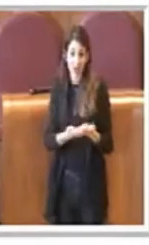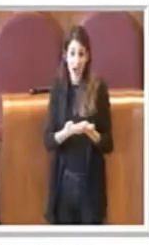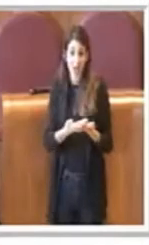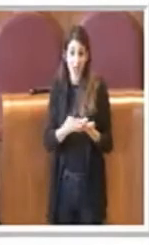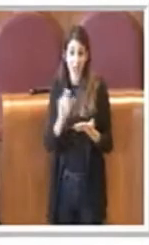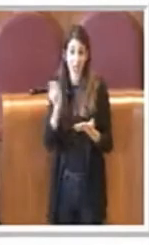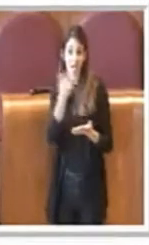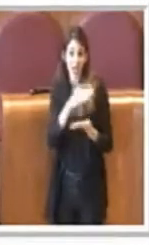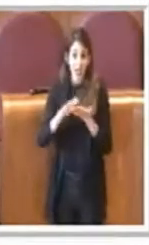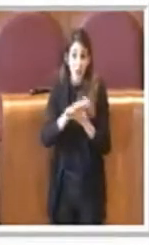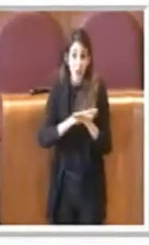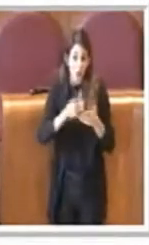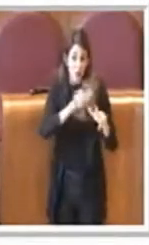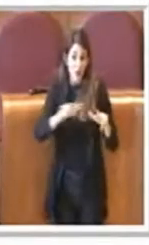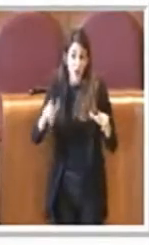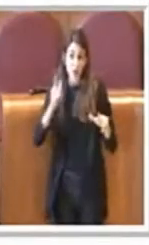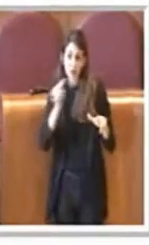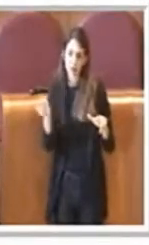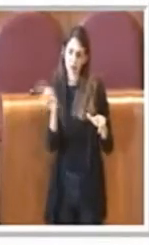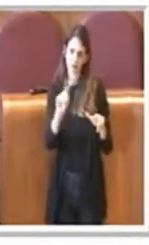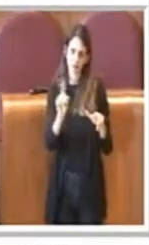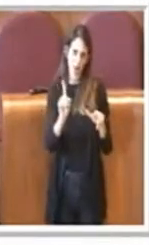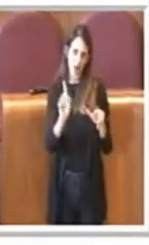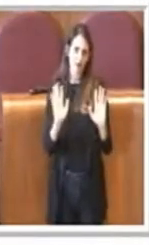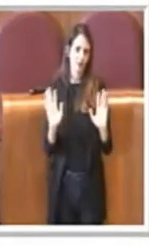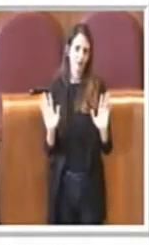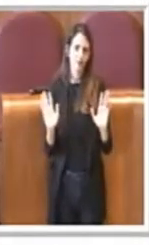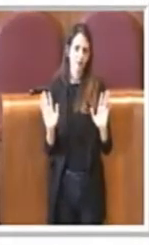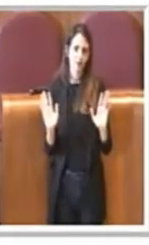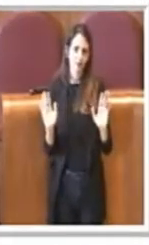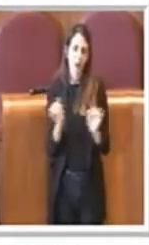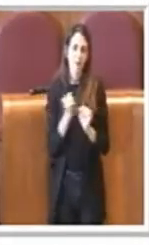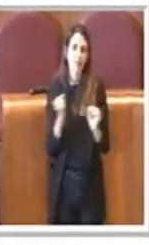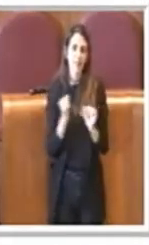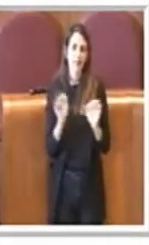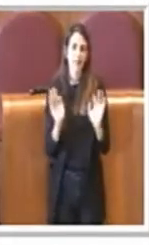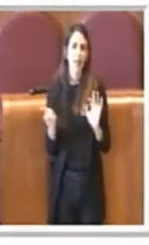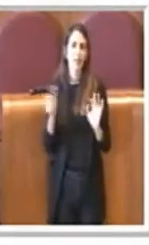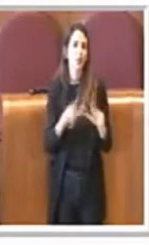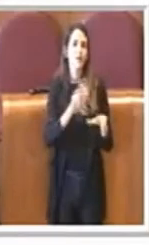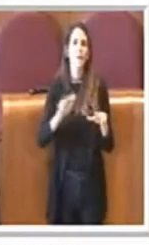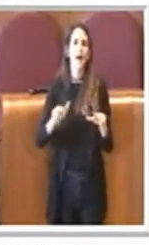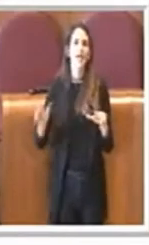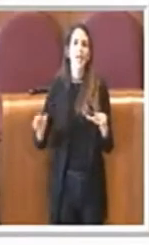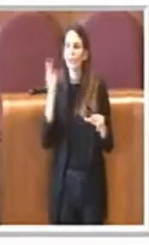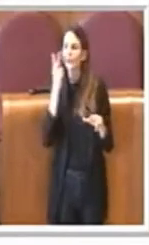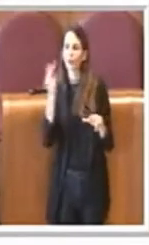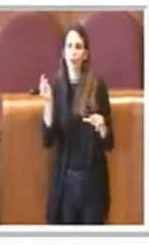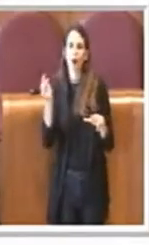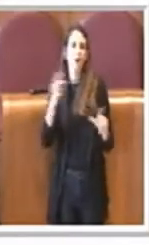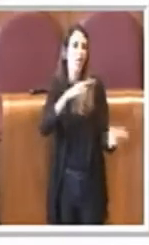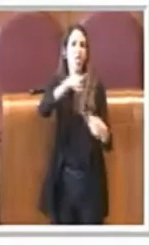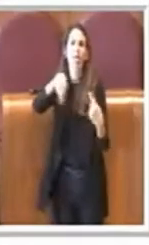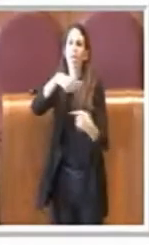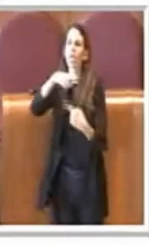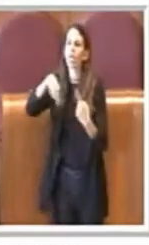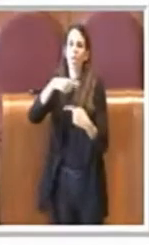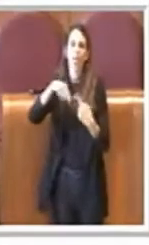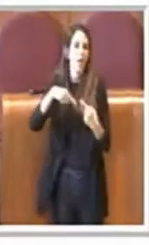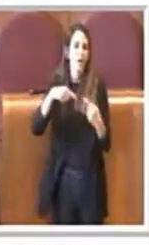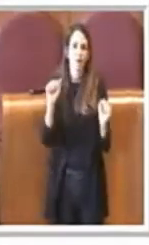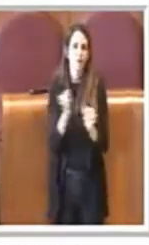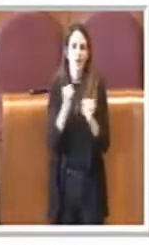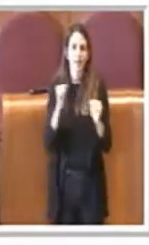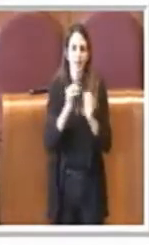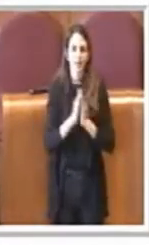proprio il contrario, che ci mettiamo tutti in macchina per andare a Piazza Navona, non troviamo parcheggio, o quindi a quel punto siamo un pochino poco rispettosi del codice